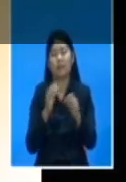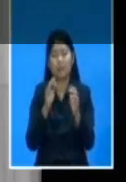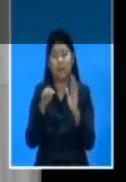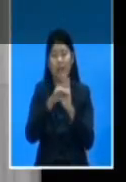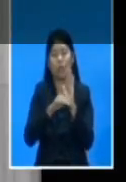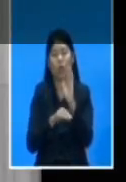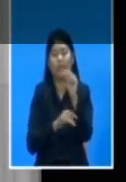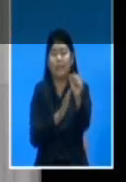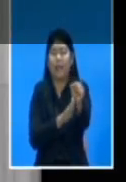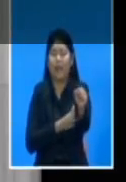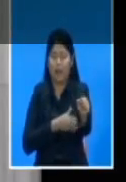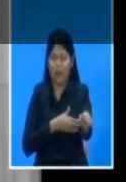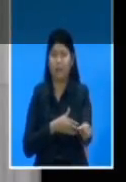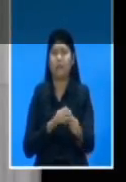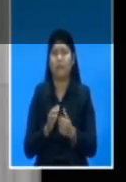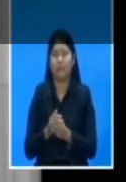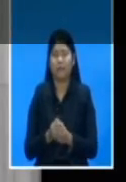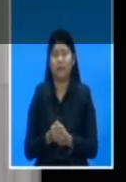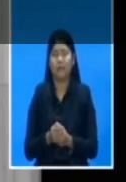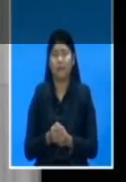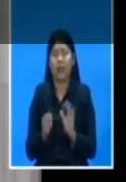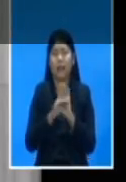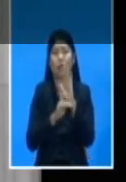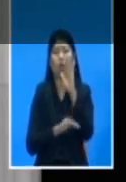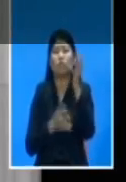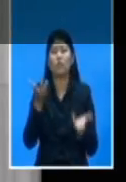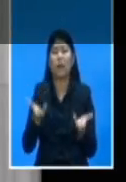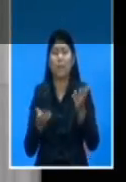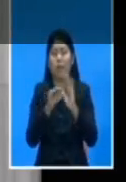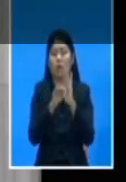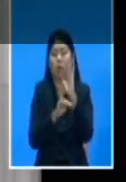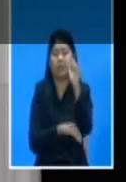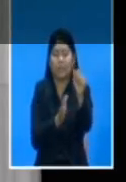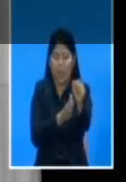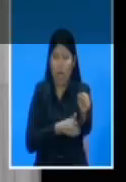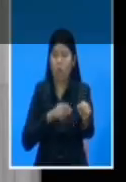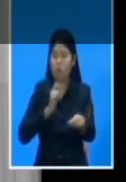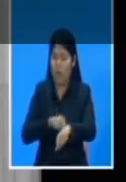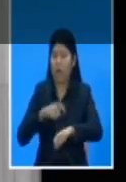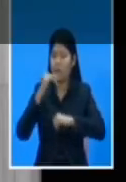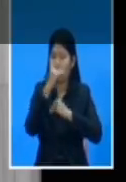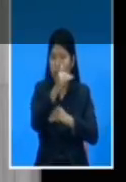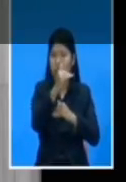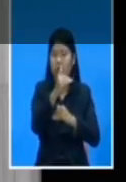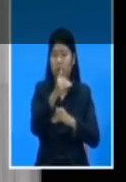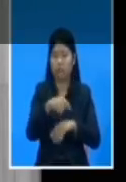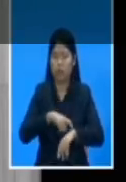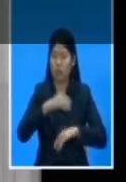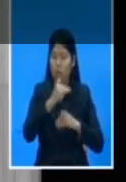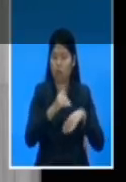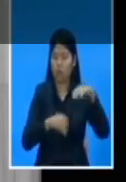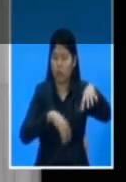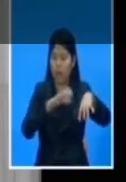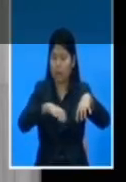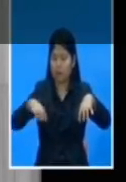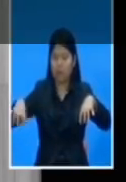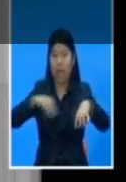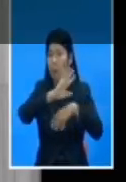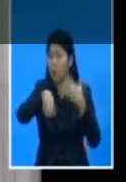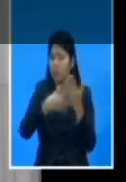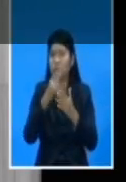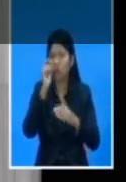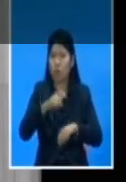ยุติธรรมงั้นกิจกรรมแรกก็คือจะต้องกำหนดกรอบระยะเวลาในการดำเนินงานของทุกหน่วยงานในกระบวนการยุติธ